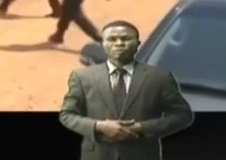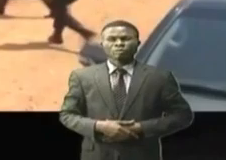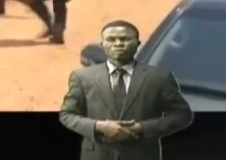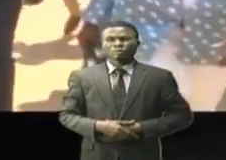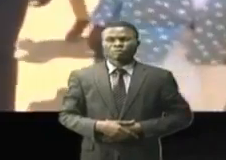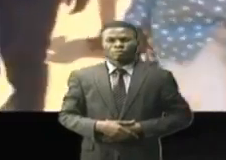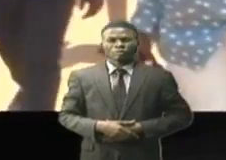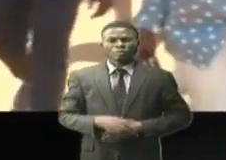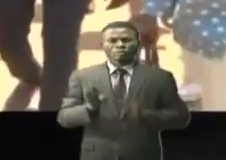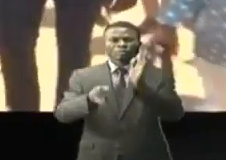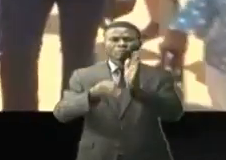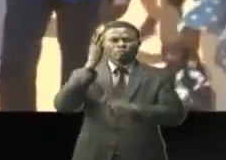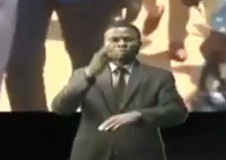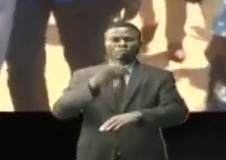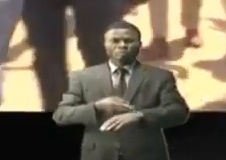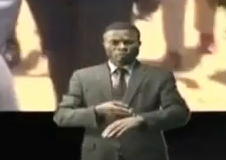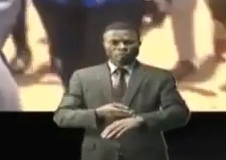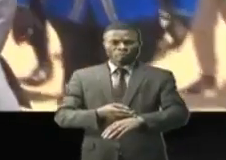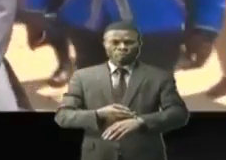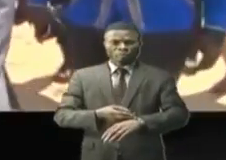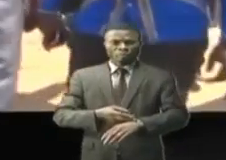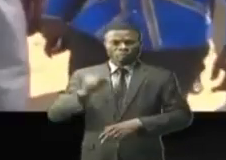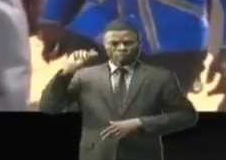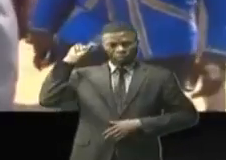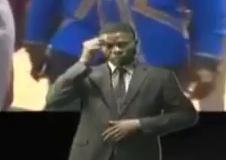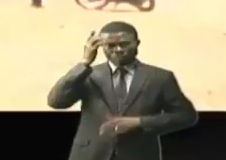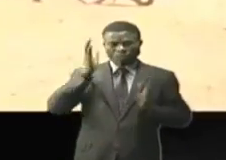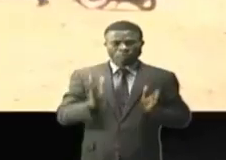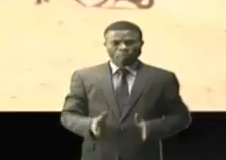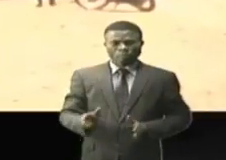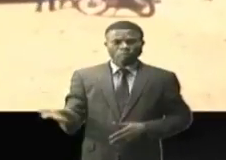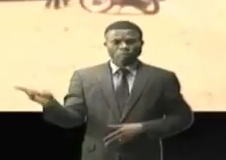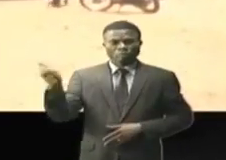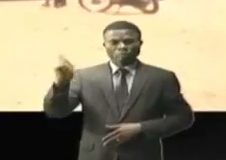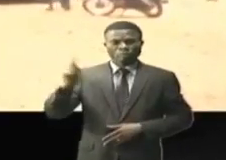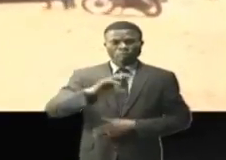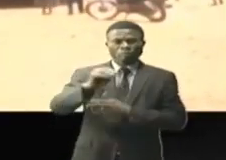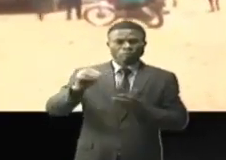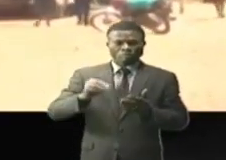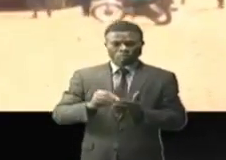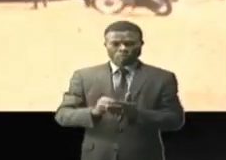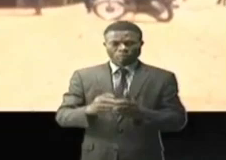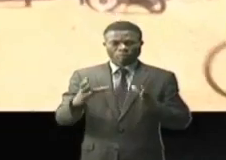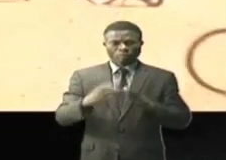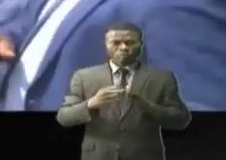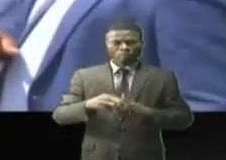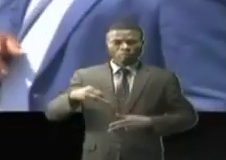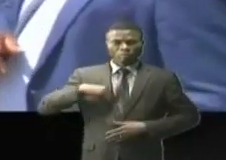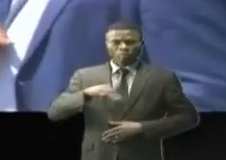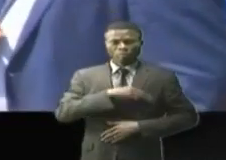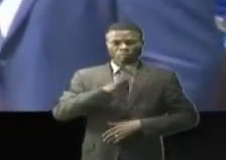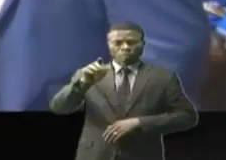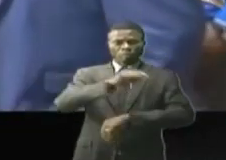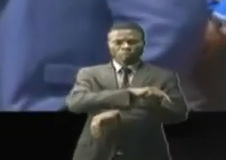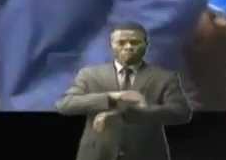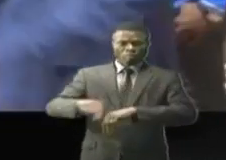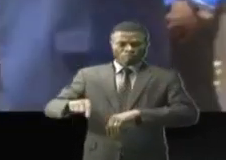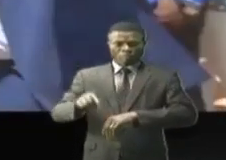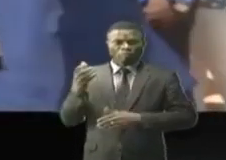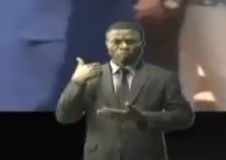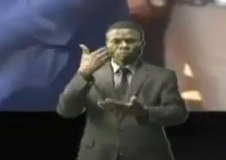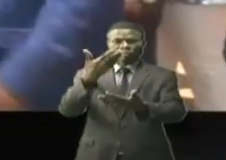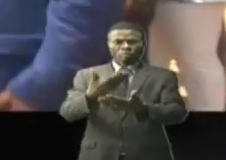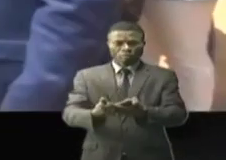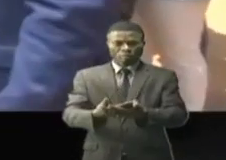Il était 14h locale lorsque le gouverneur du Kasaï central, Dion Kabeya Shikai, accompagné de tous les membres de son gouvernement, sont arrivés